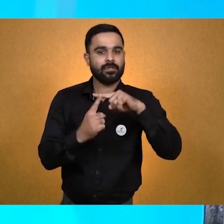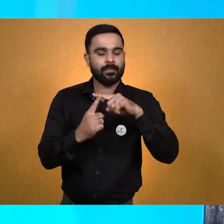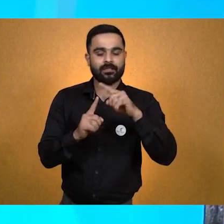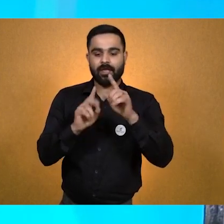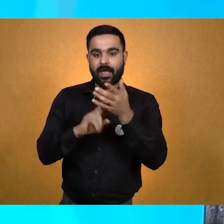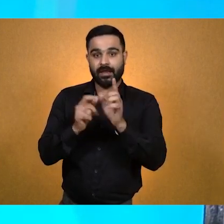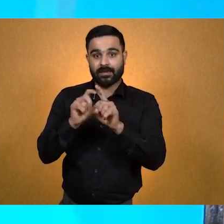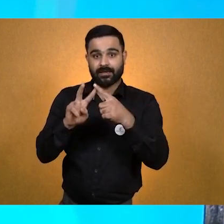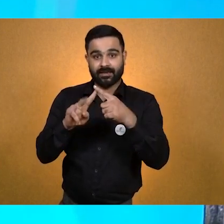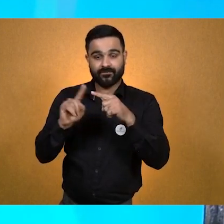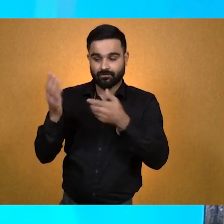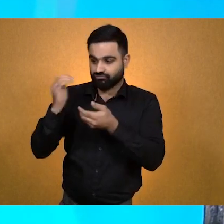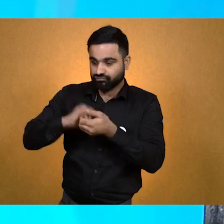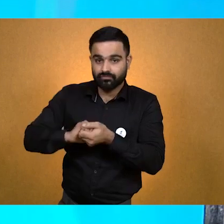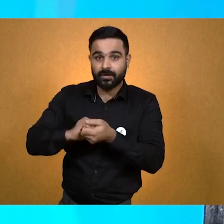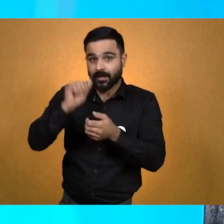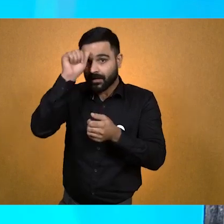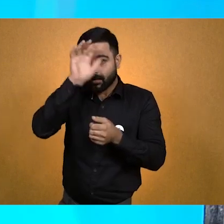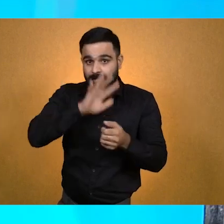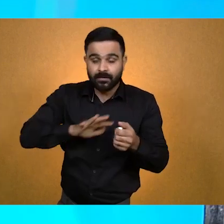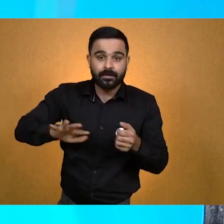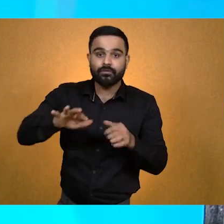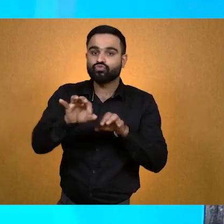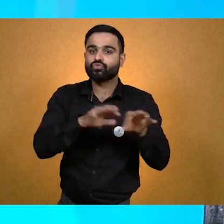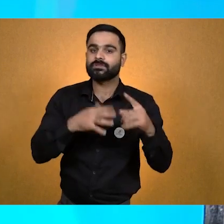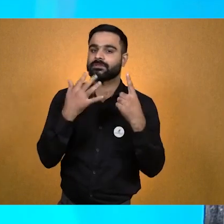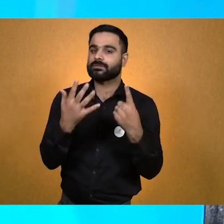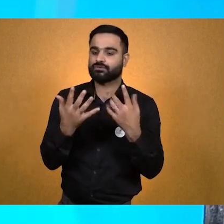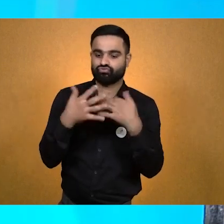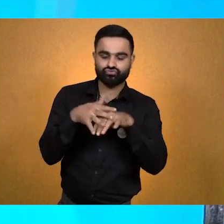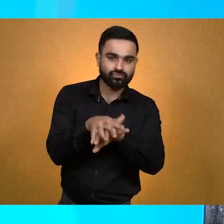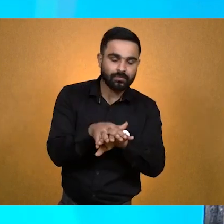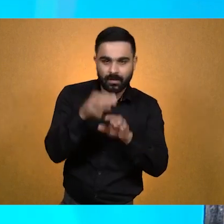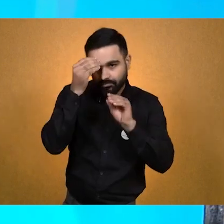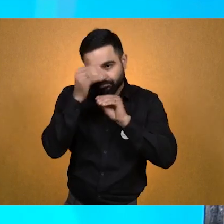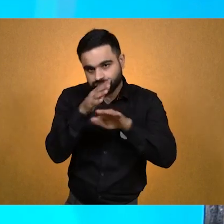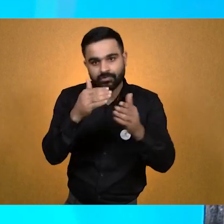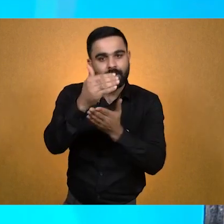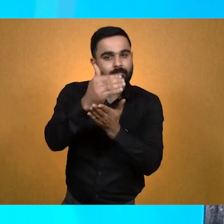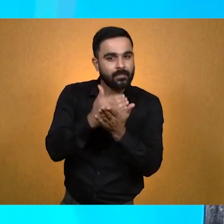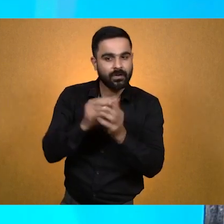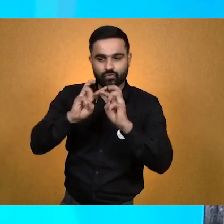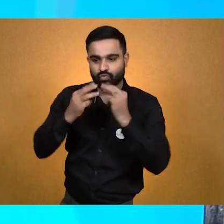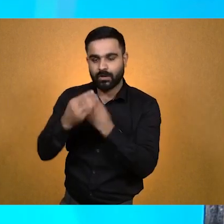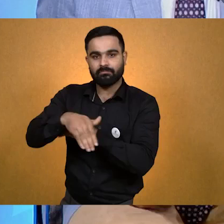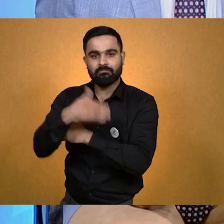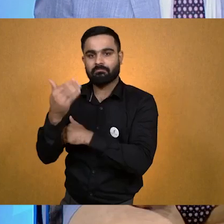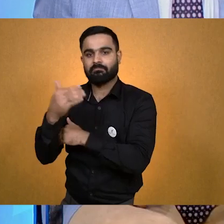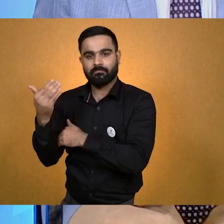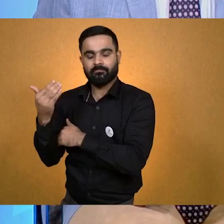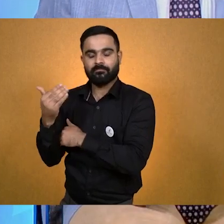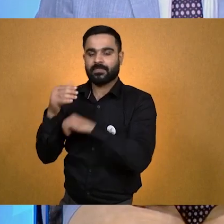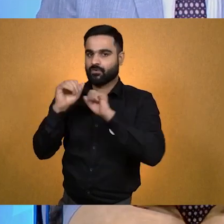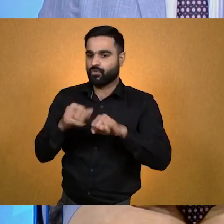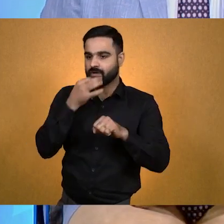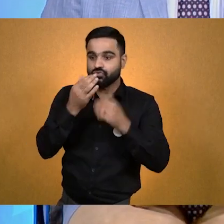तहत हम भारत के 6 शहरों के स्कूल्स में संवेदनशीलता और जागरूकता कार्यशालाएं आयोजित कर रहे हैं। We are